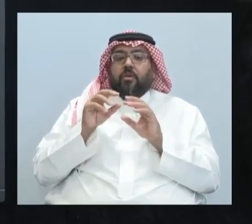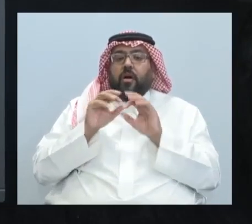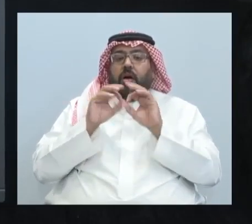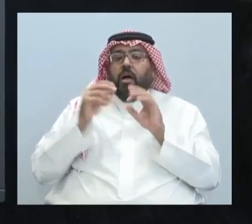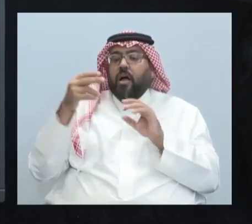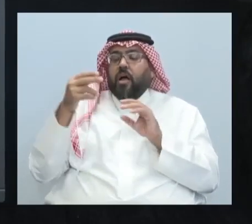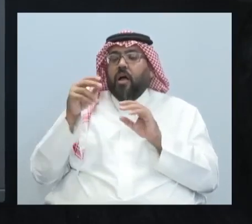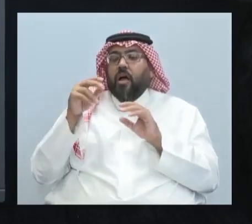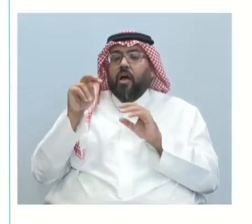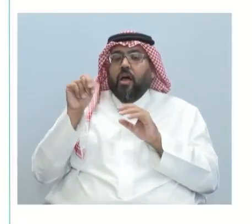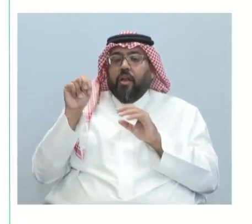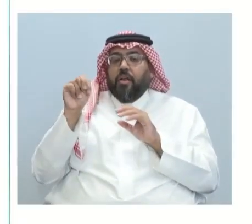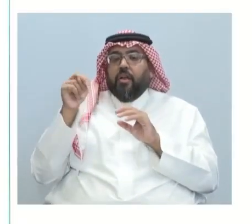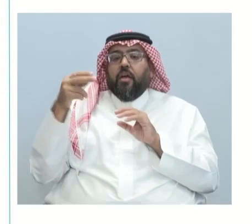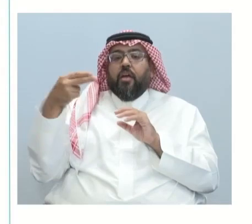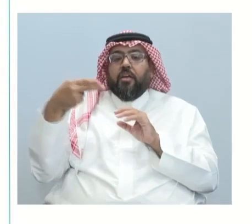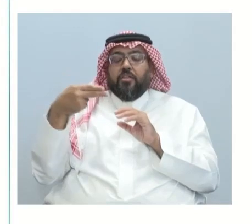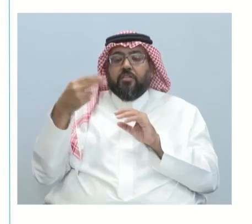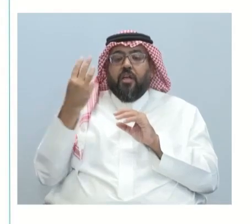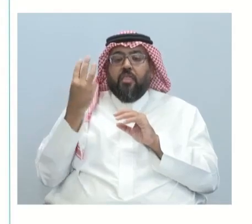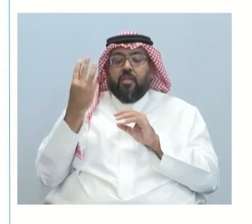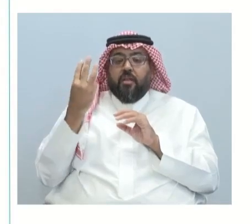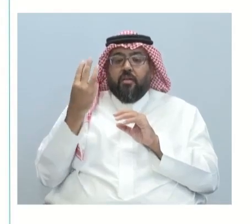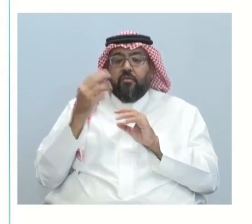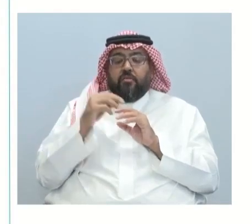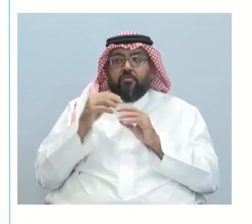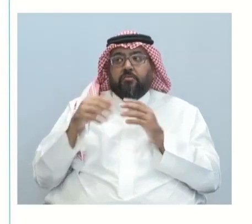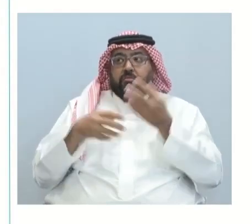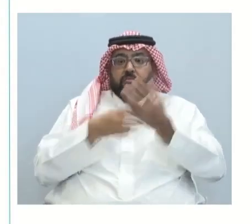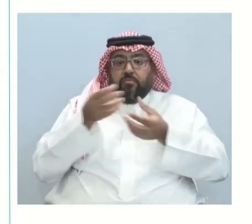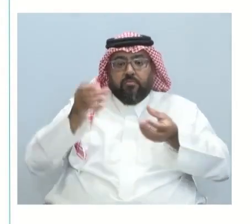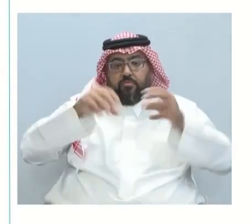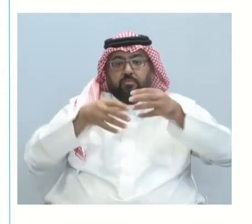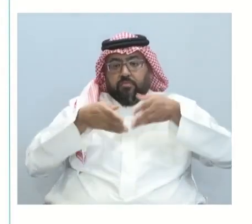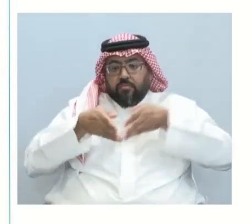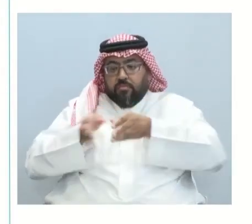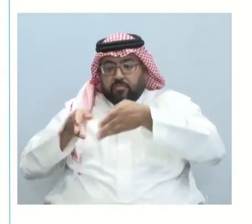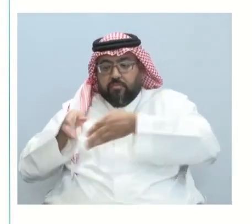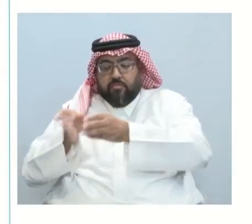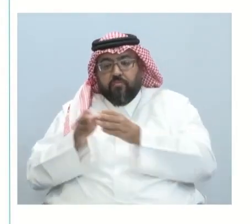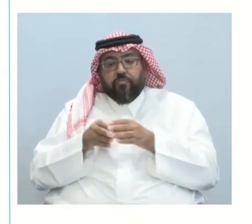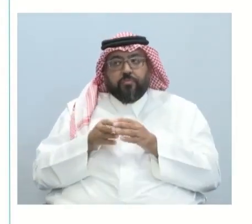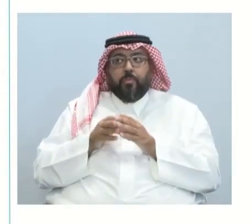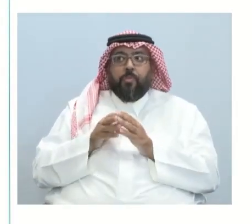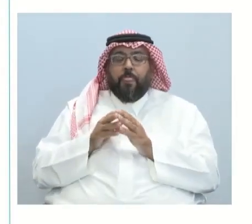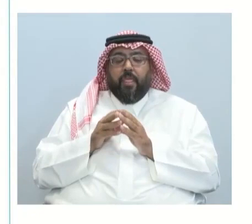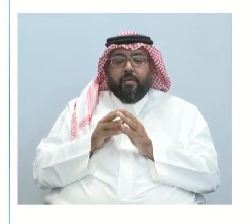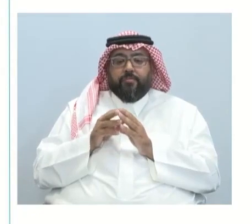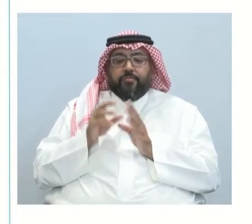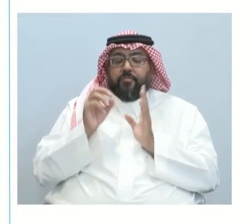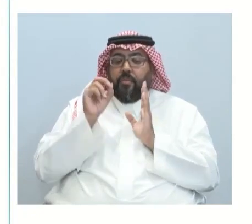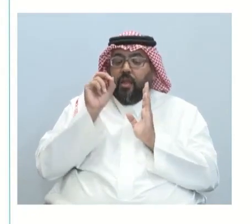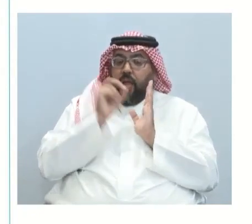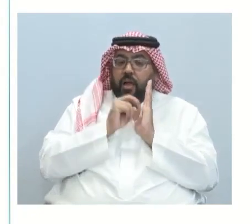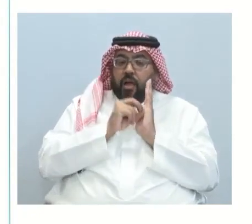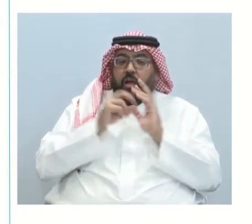هو يحتوي على الهيدروجين لكن للاسف انه لما نجي نفعله يسلك سلوك مين يسلك سلوك القاعده